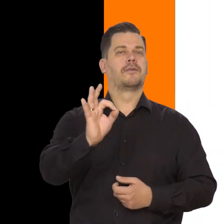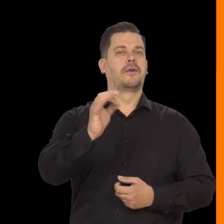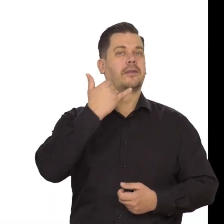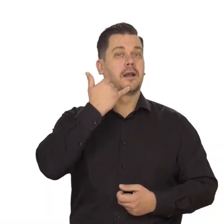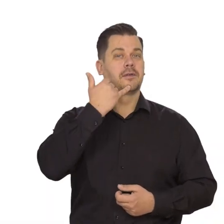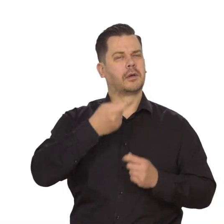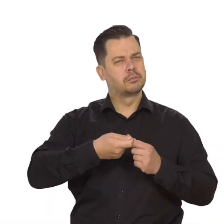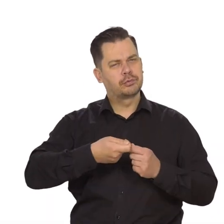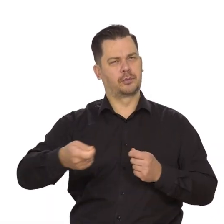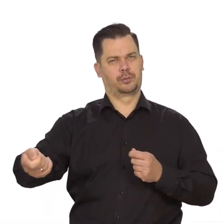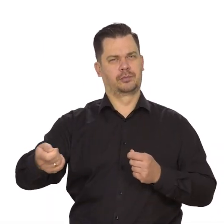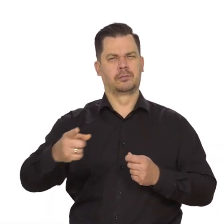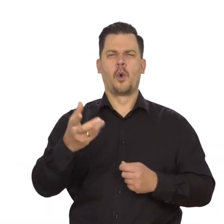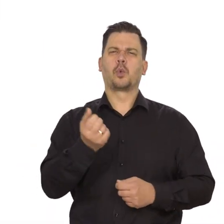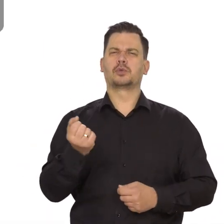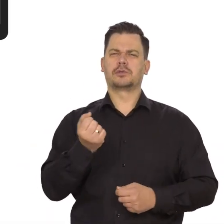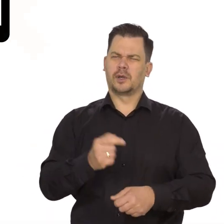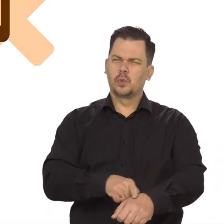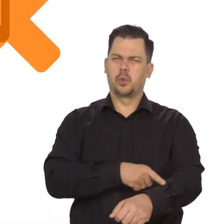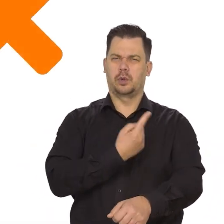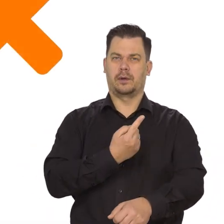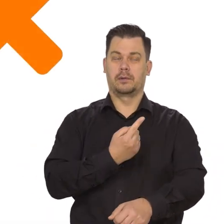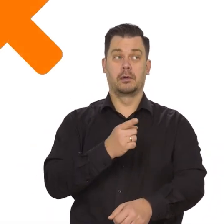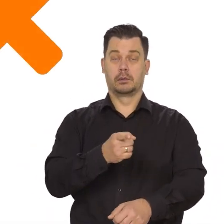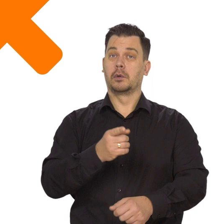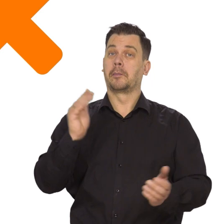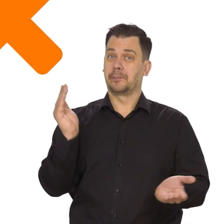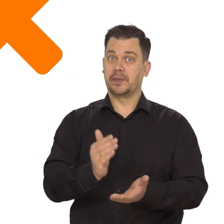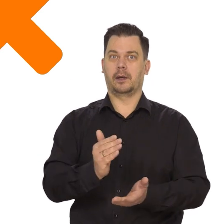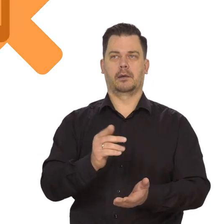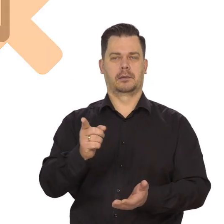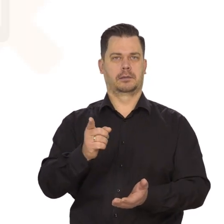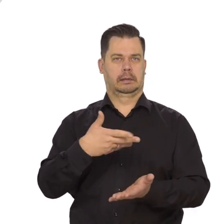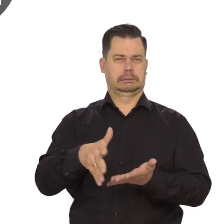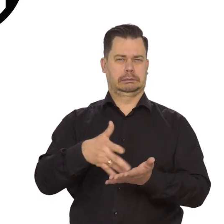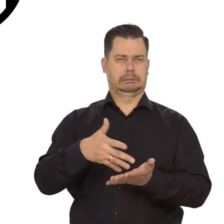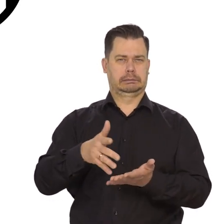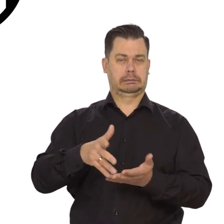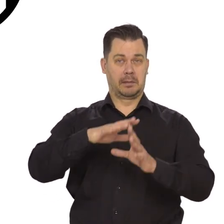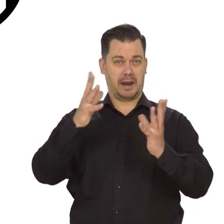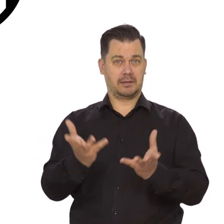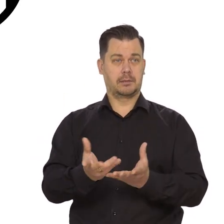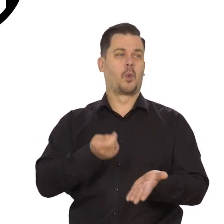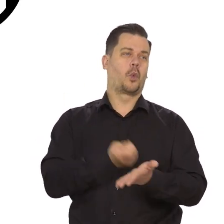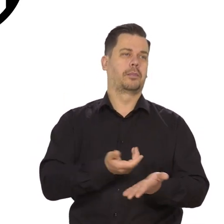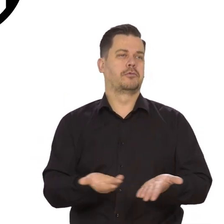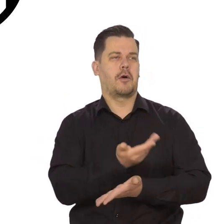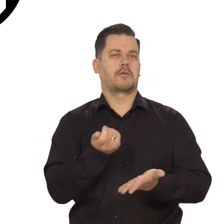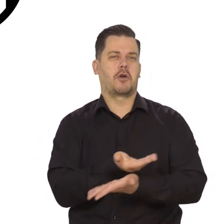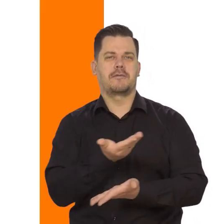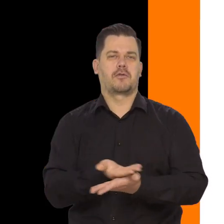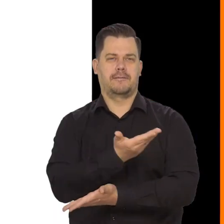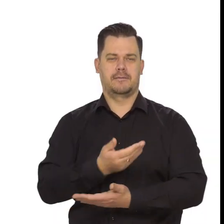smartfona. Im dłużej będzie Ci służył, tym przełoży się to na mniejsze obciążenie dla planety, bo nie będziesz kupował kolejnego